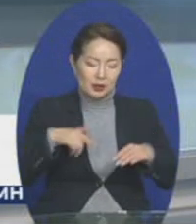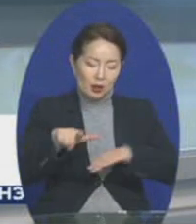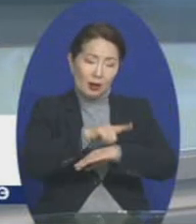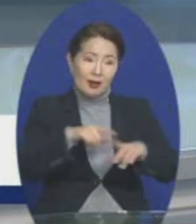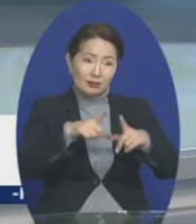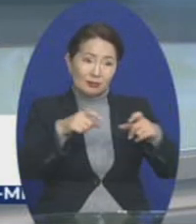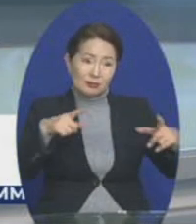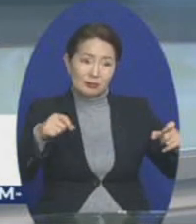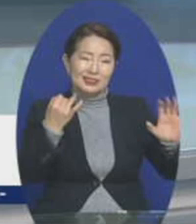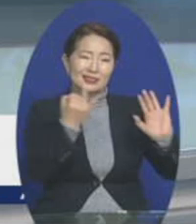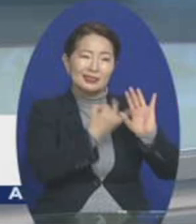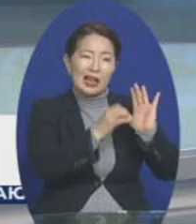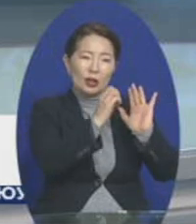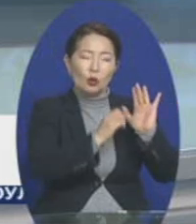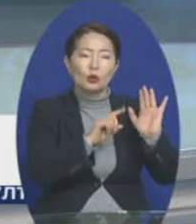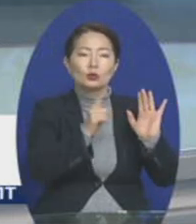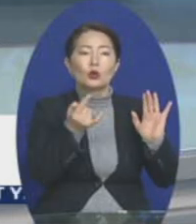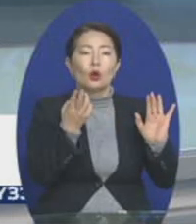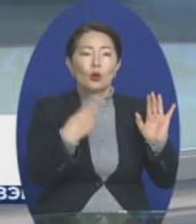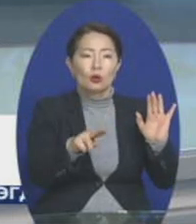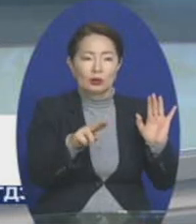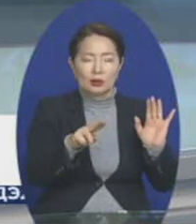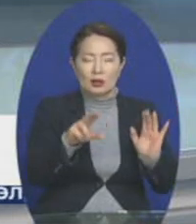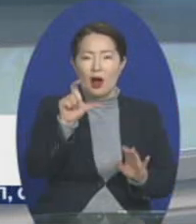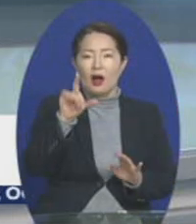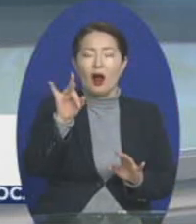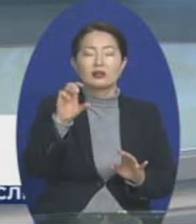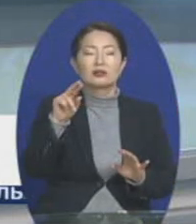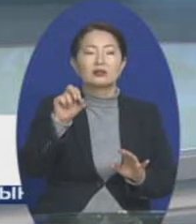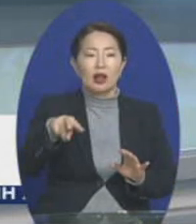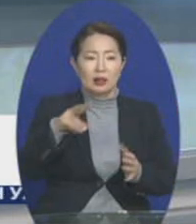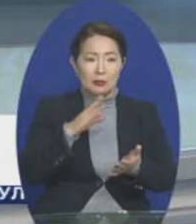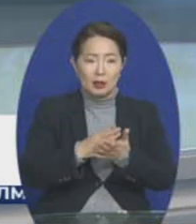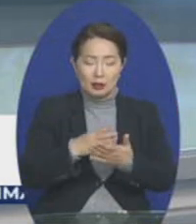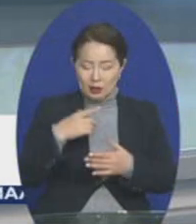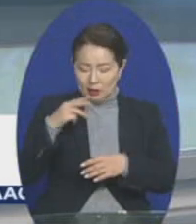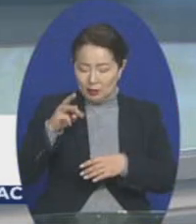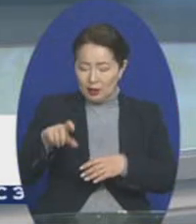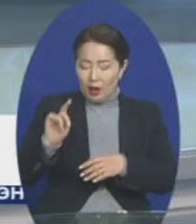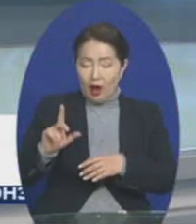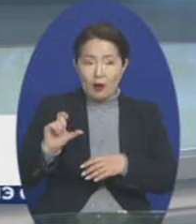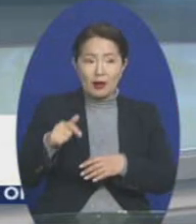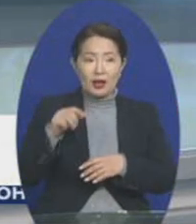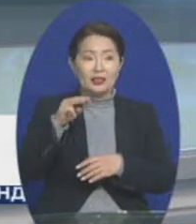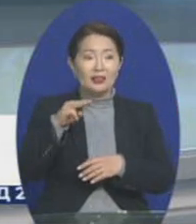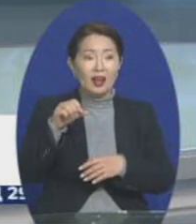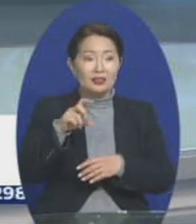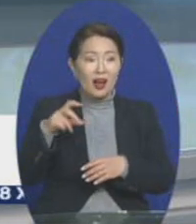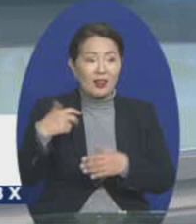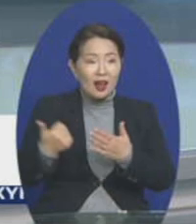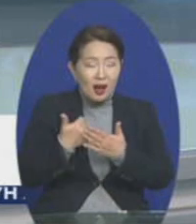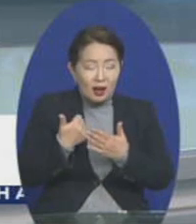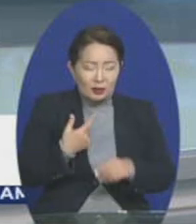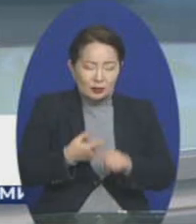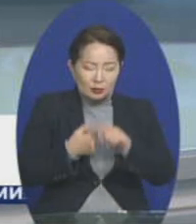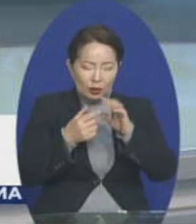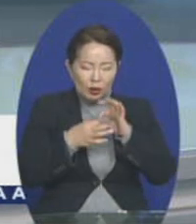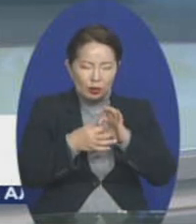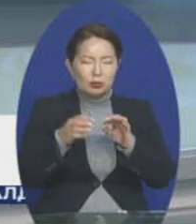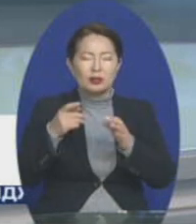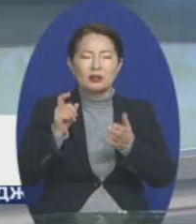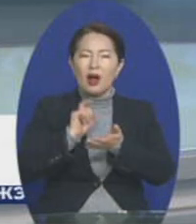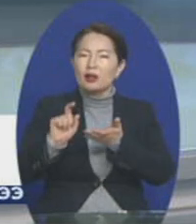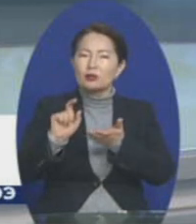хувь нь зуудын эрсдэлтэй байна. Засгийн газраас малын хэвэг тэжээлийн хангамжийг нэмэгдүүлэх үүднээс хэвэг тэжээлийн экспортыг төр